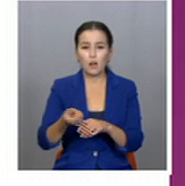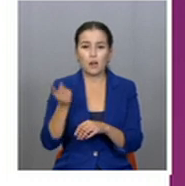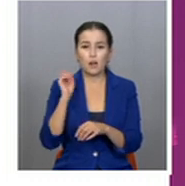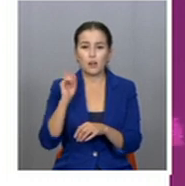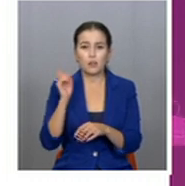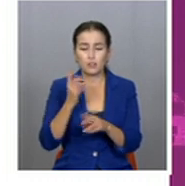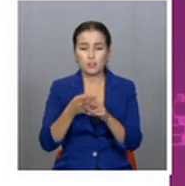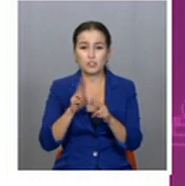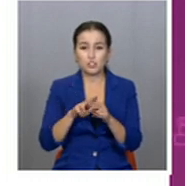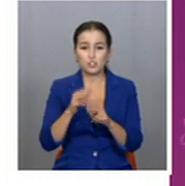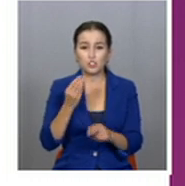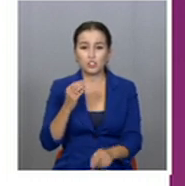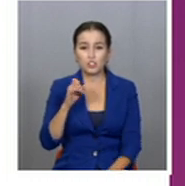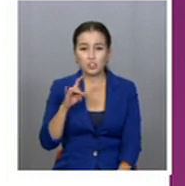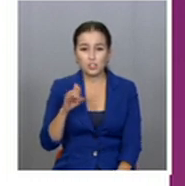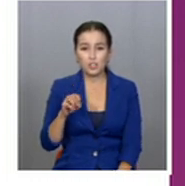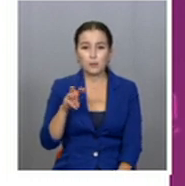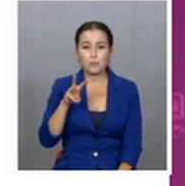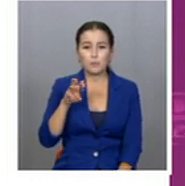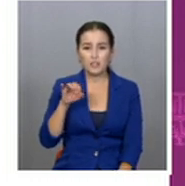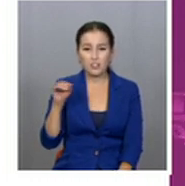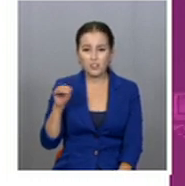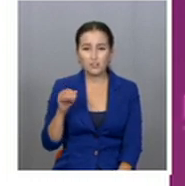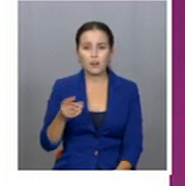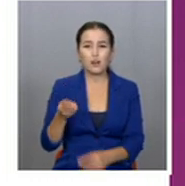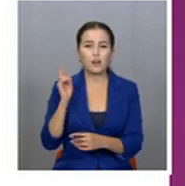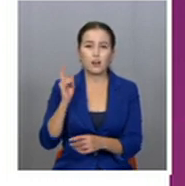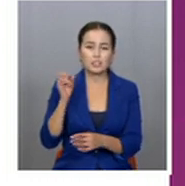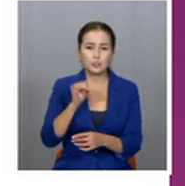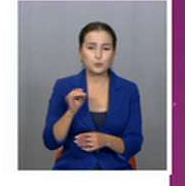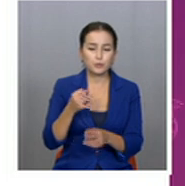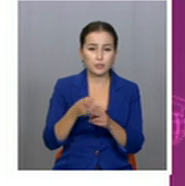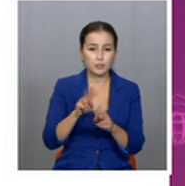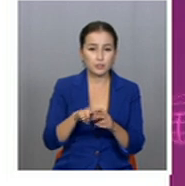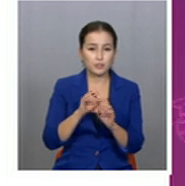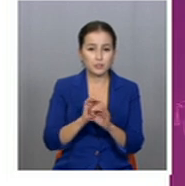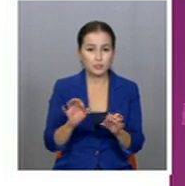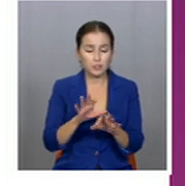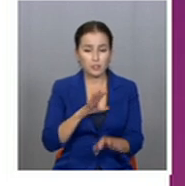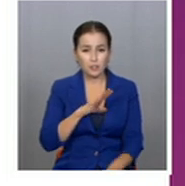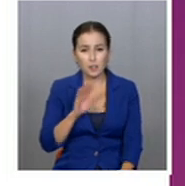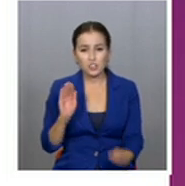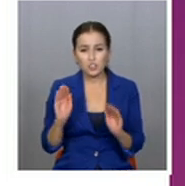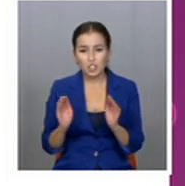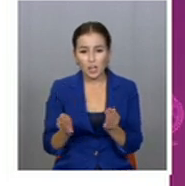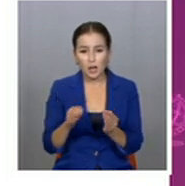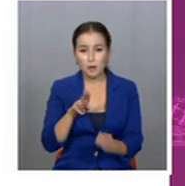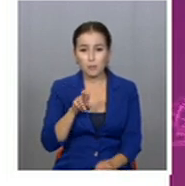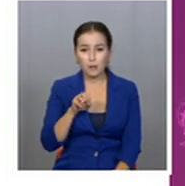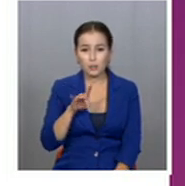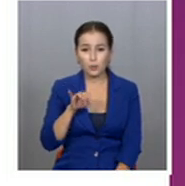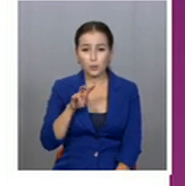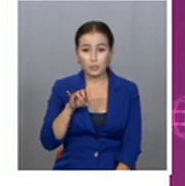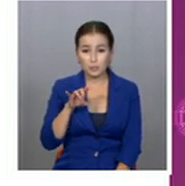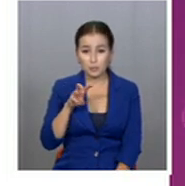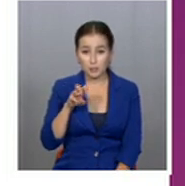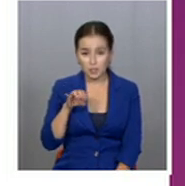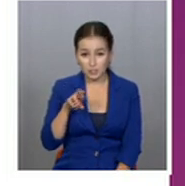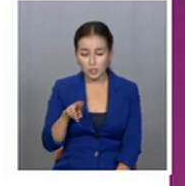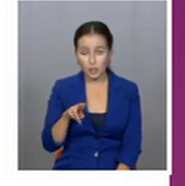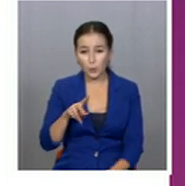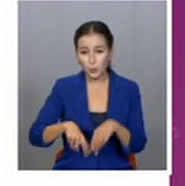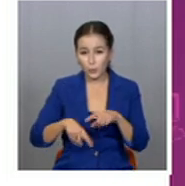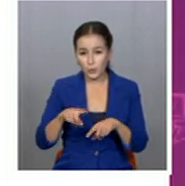шежіре, миф, аңыз түрінде айтылады екен. Шағын патронимі туыстық,